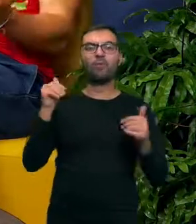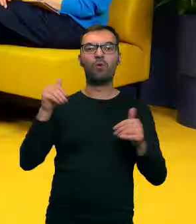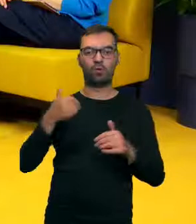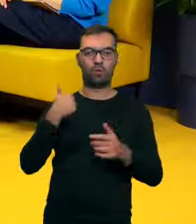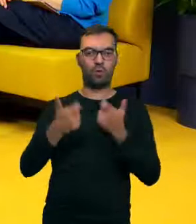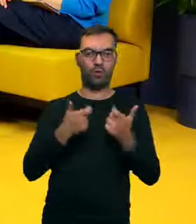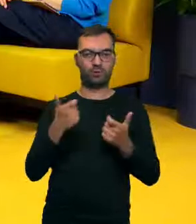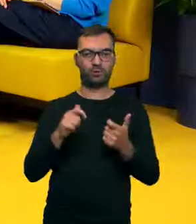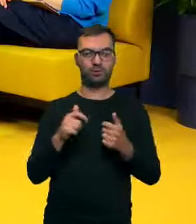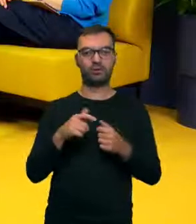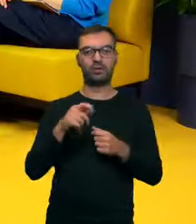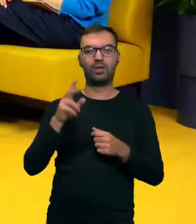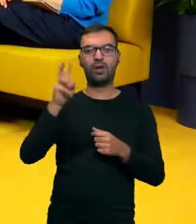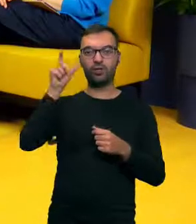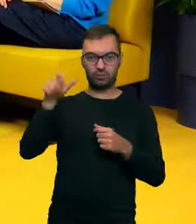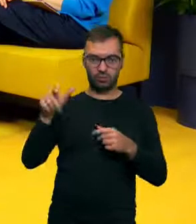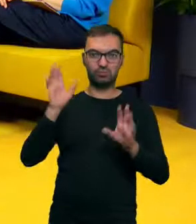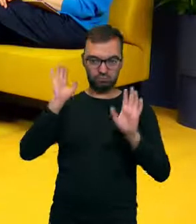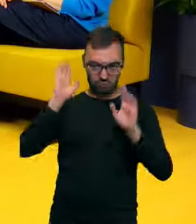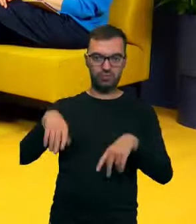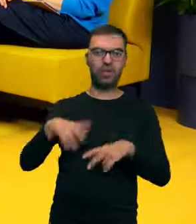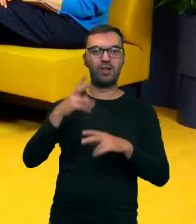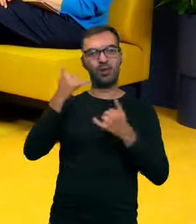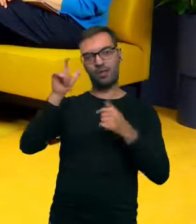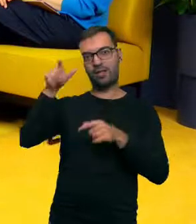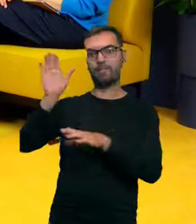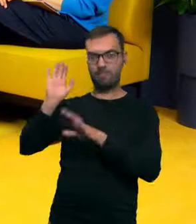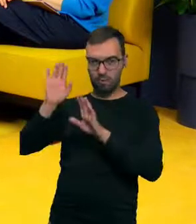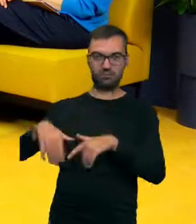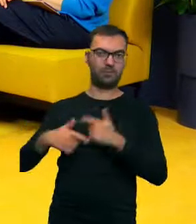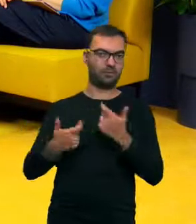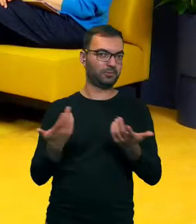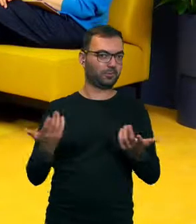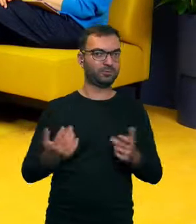wszystkim i też, że przecież ktoś ją legitymizował.